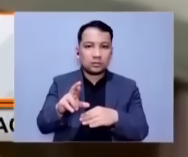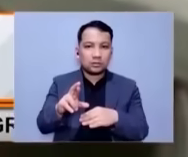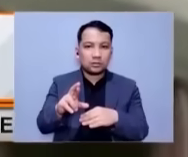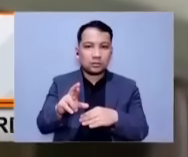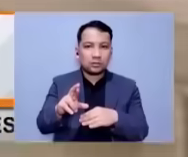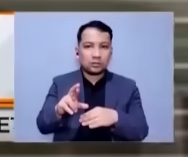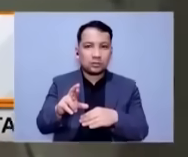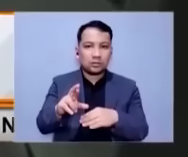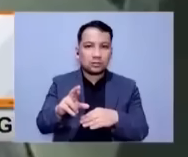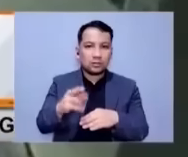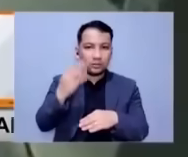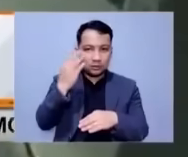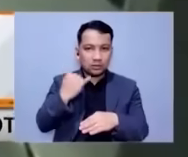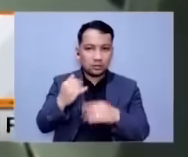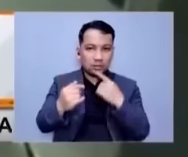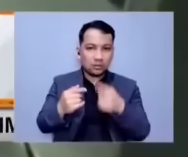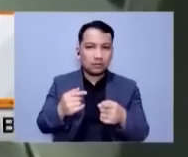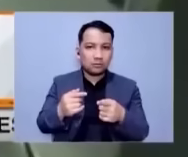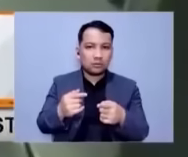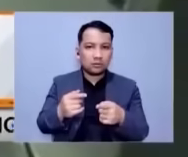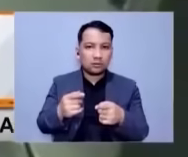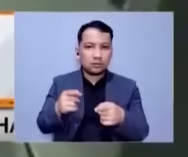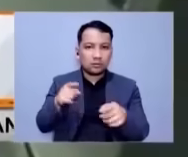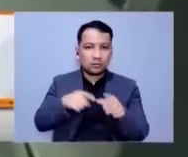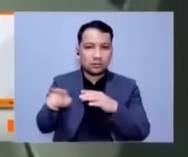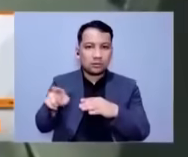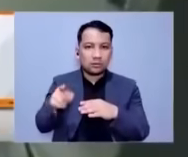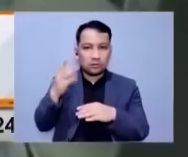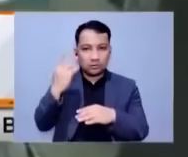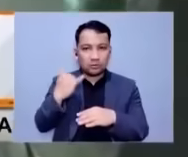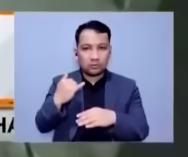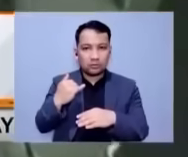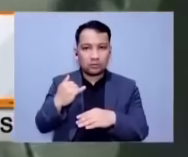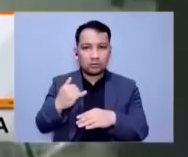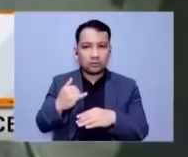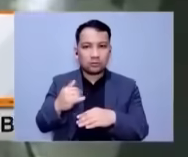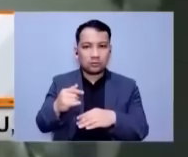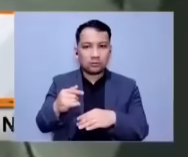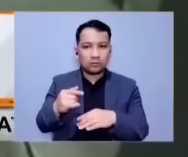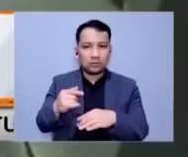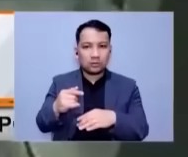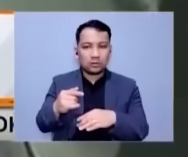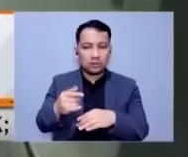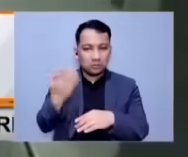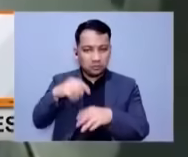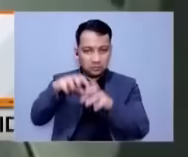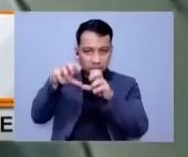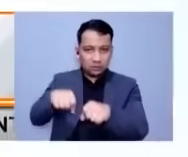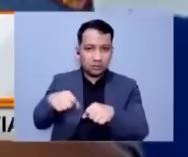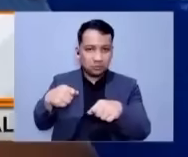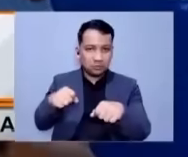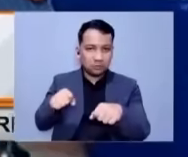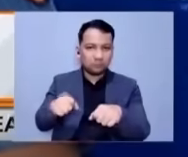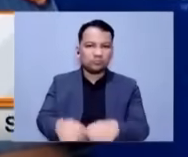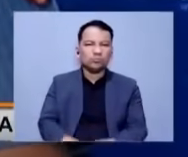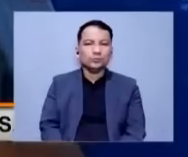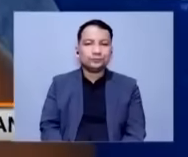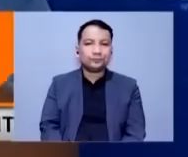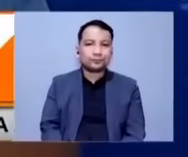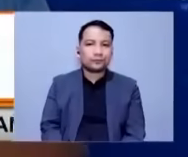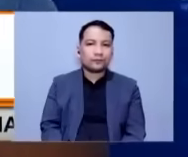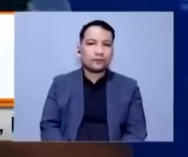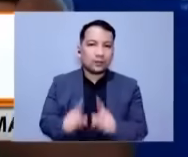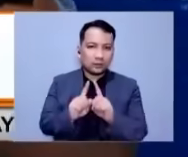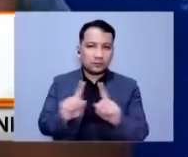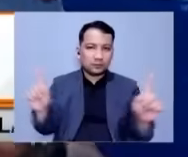riding in tandem. Nakatakbo pa ang mga salarin, pero nahuli kalaunan ang isa sa mga sospek na siyang nagmaneho ng motor. Pares po sila tumakbo.